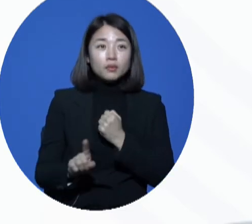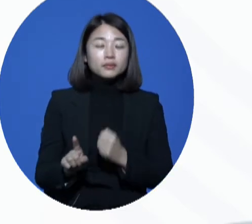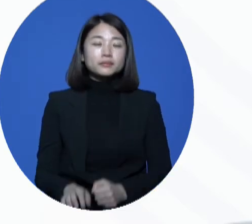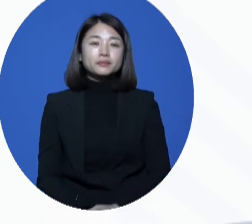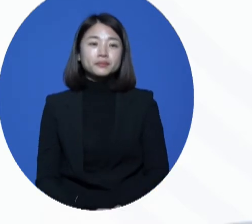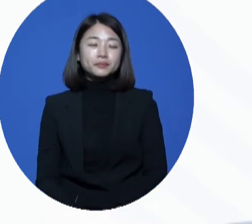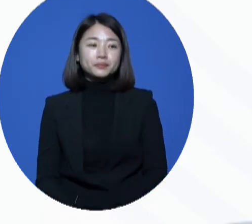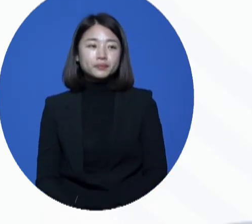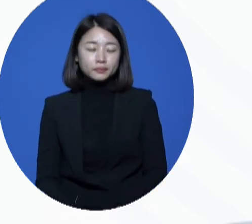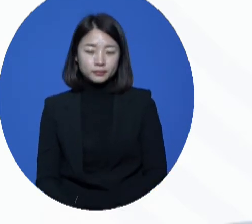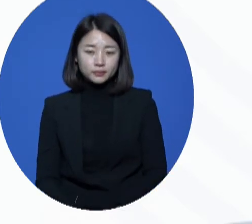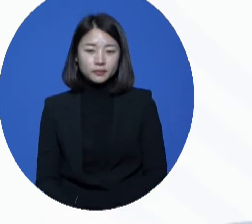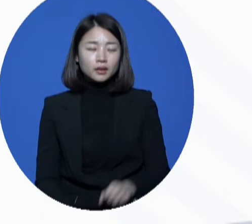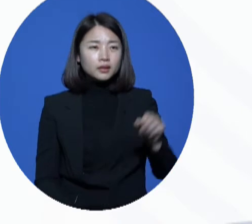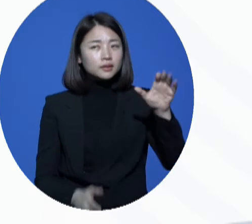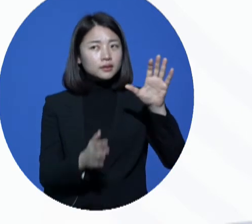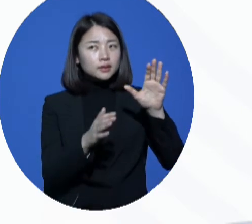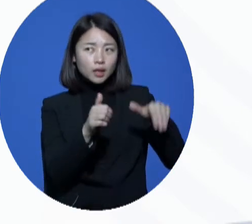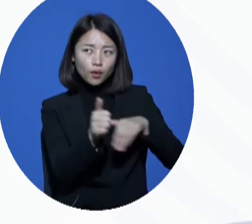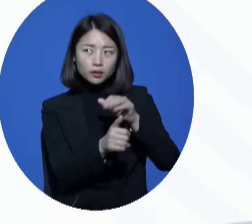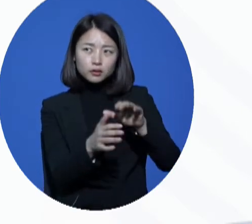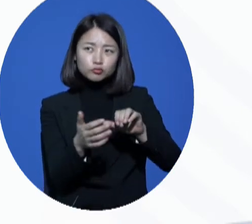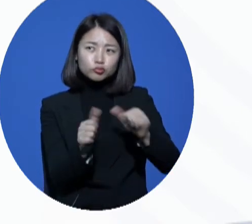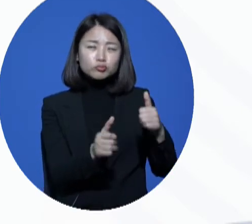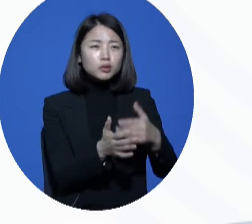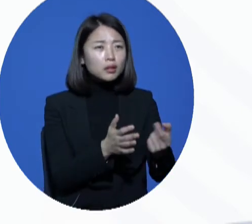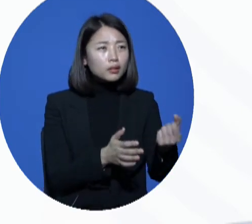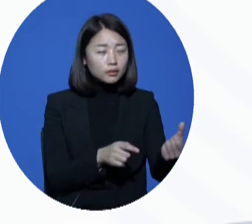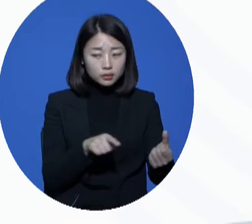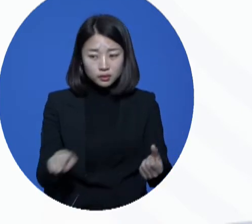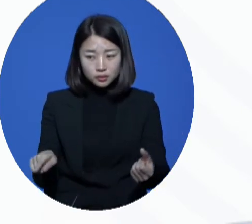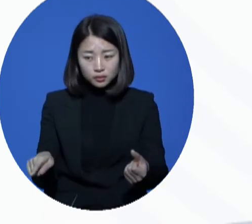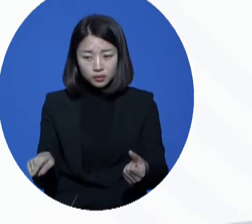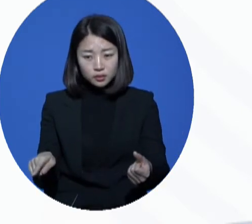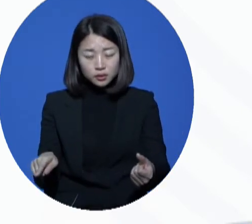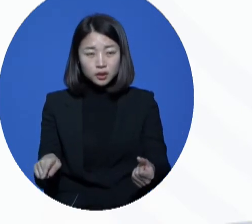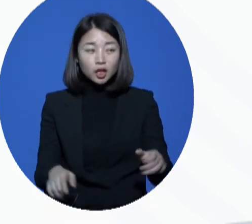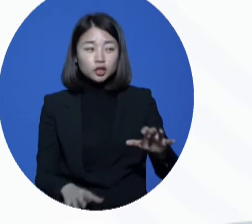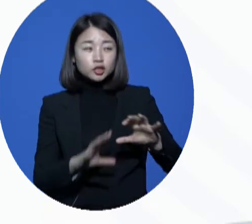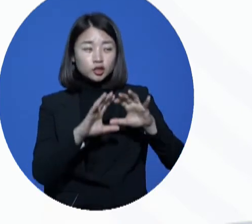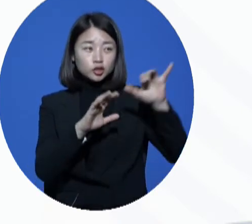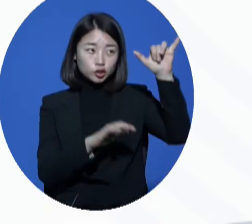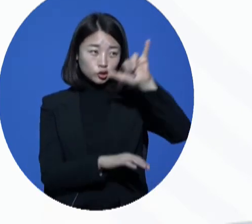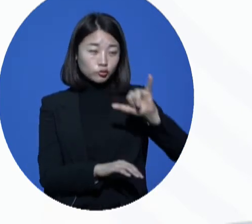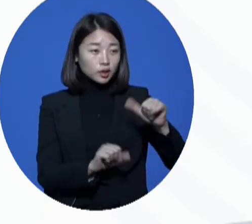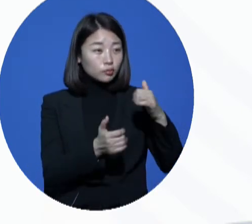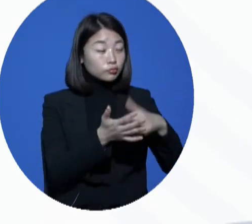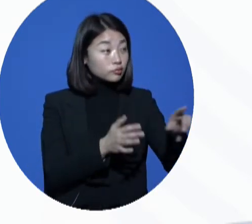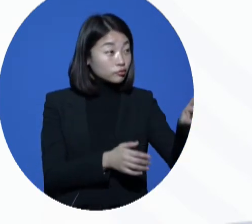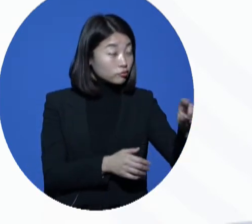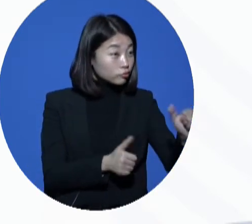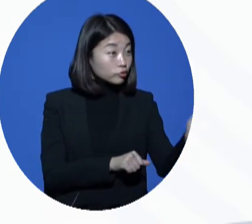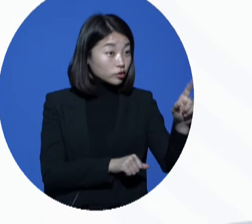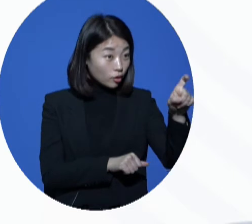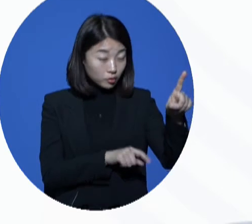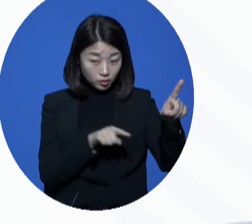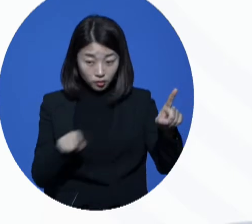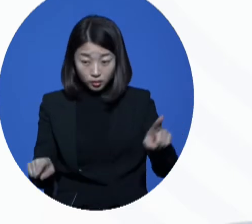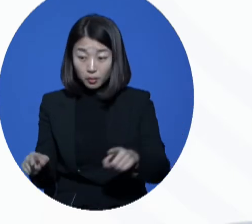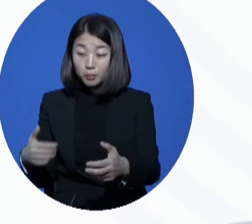이제 사망자가 그렇게 한국도 많지 않았는데 전체 사망자가 한국에 11명일 때 이 대남병원에서 사망하신